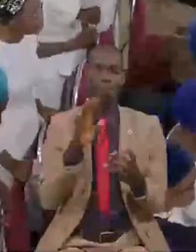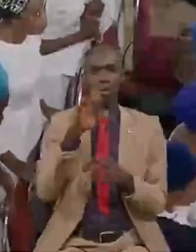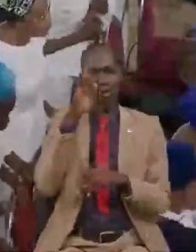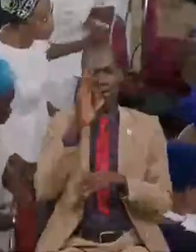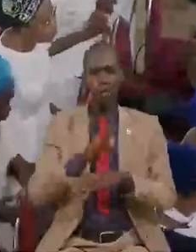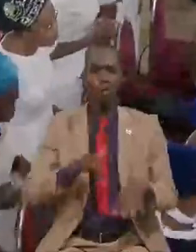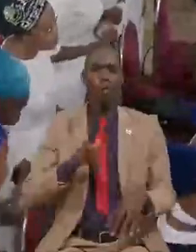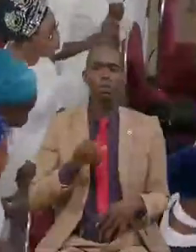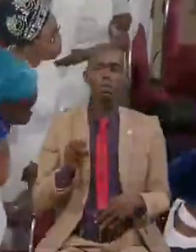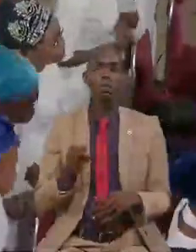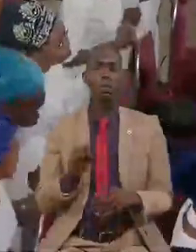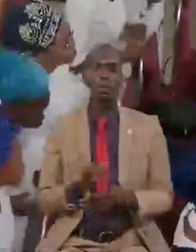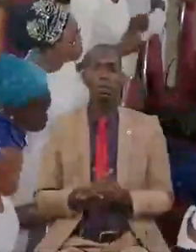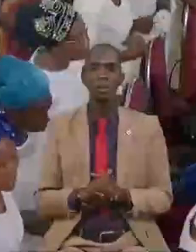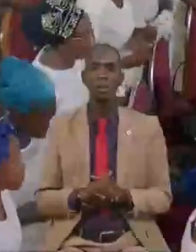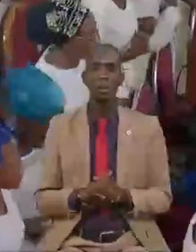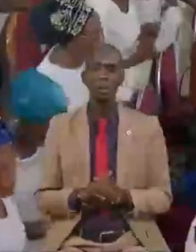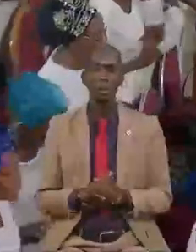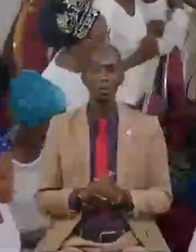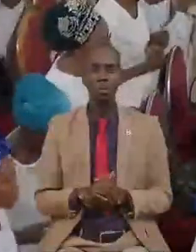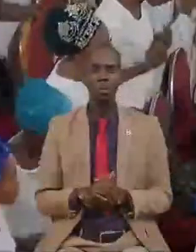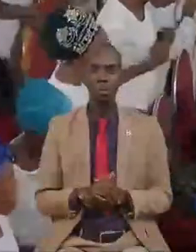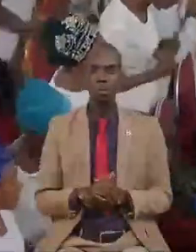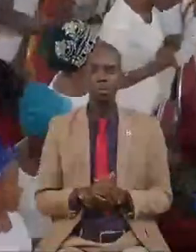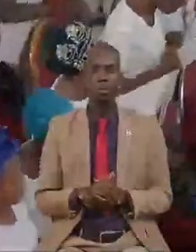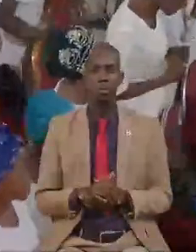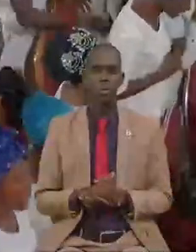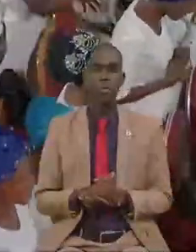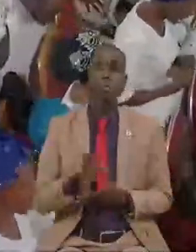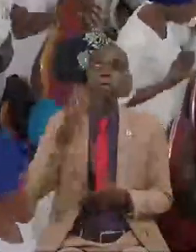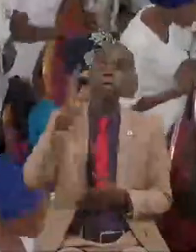Qui sera conforme à ton appel.